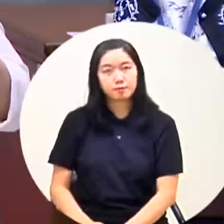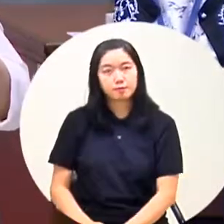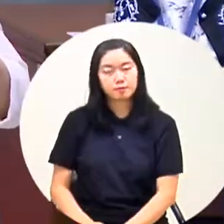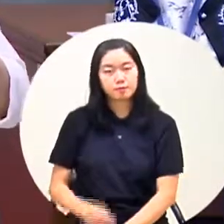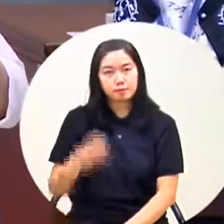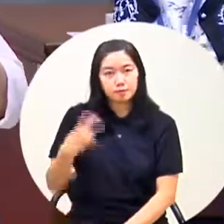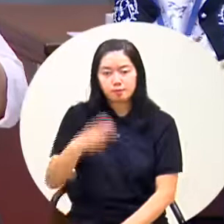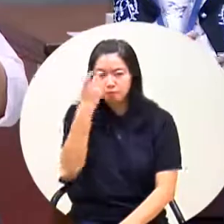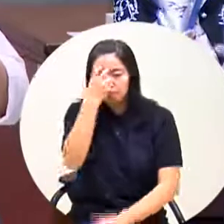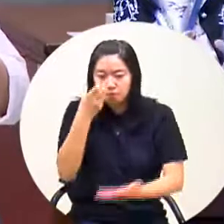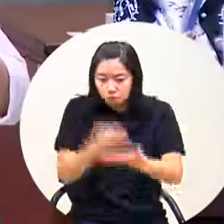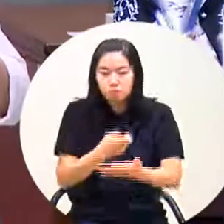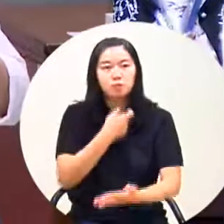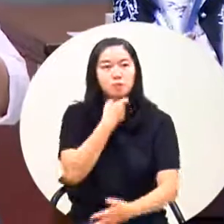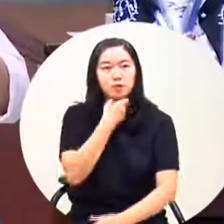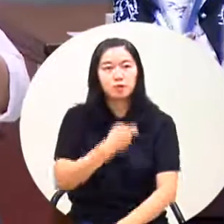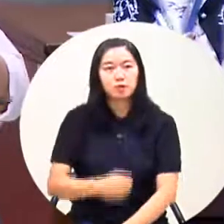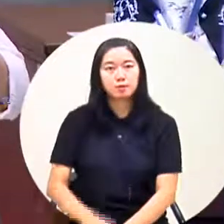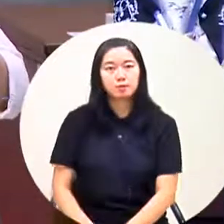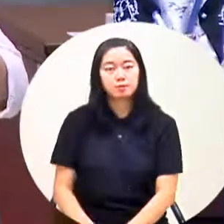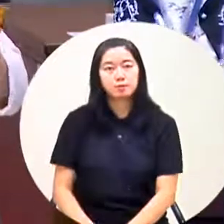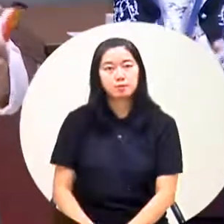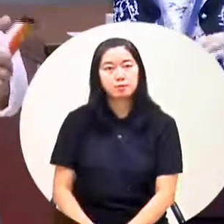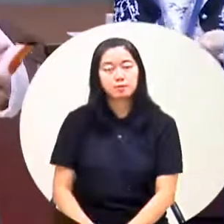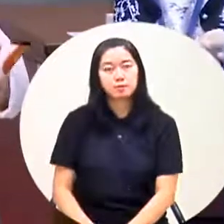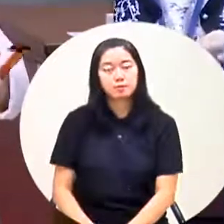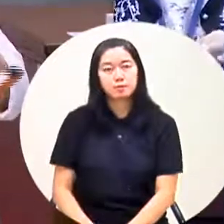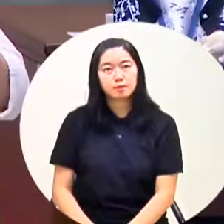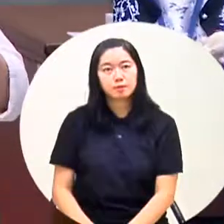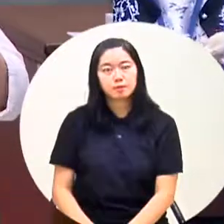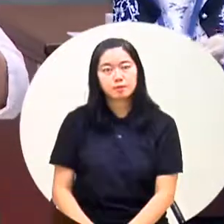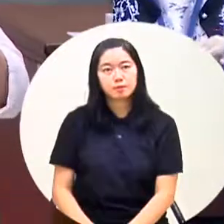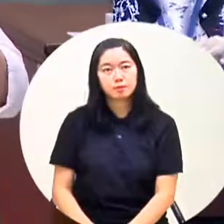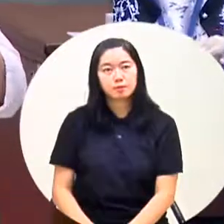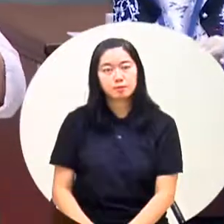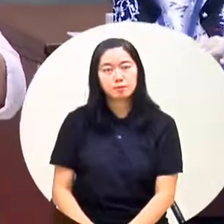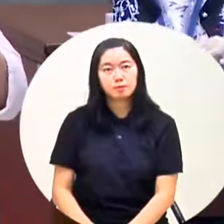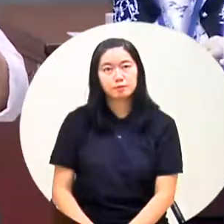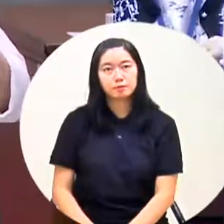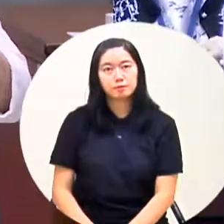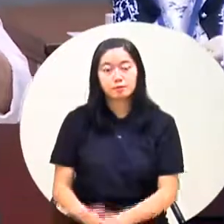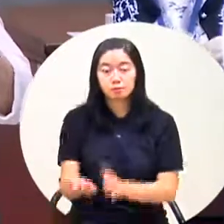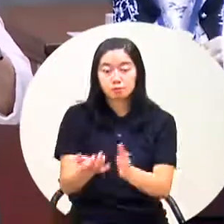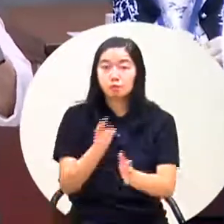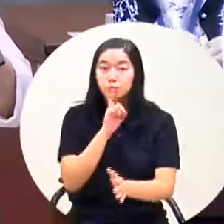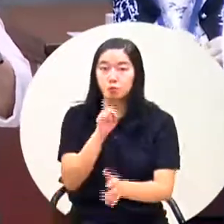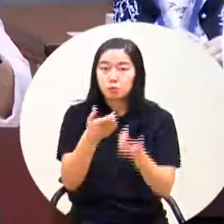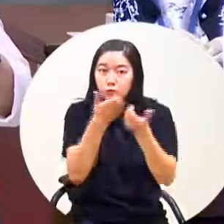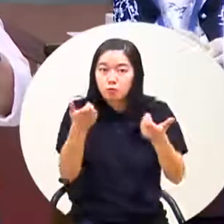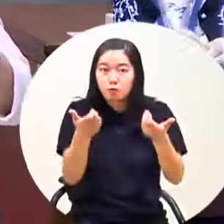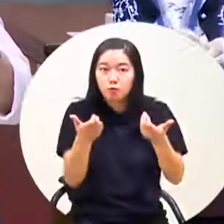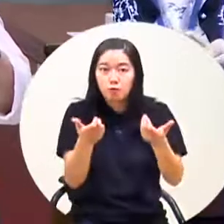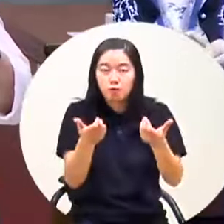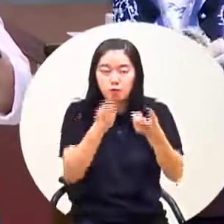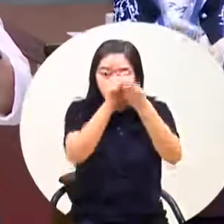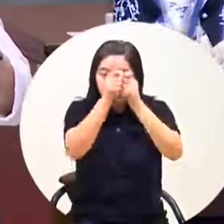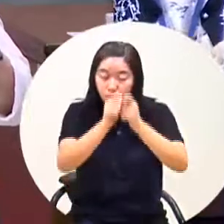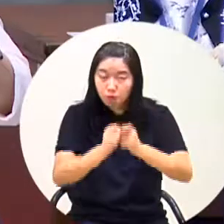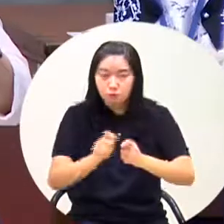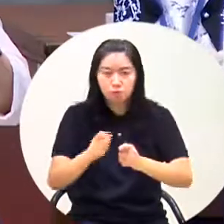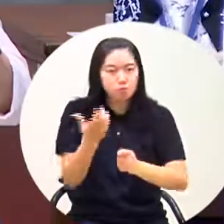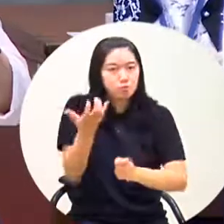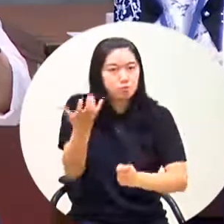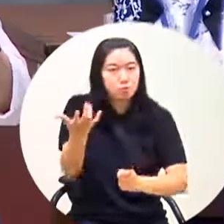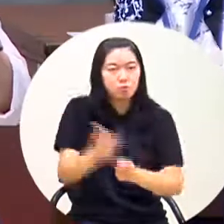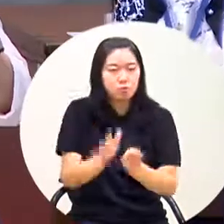把关了。阿伯哦，依据刚刚本席所这样分析的哦，大部分已经一些毒